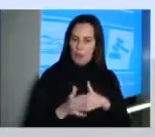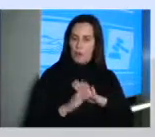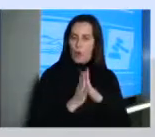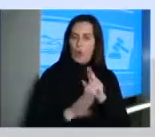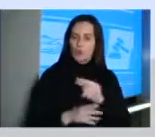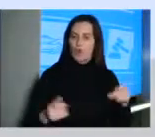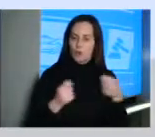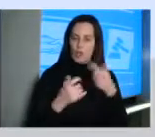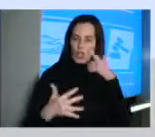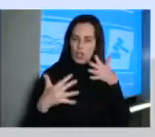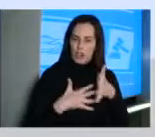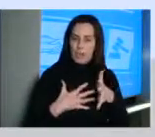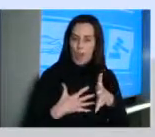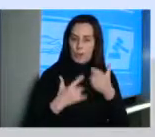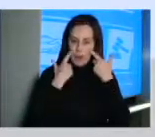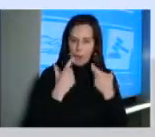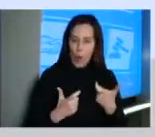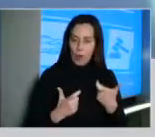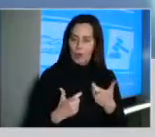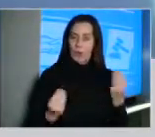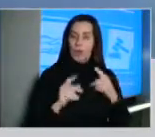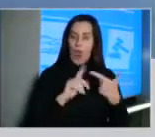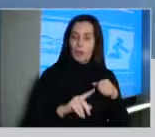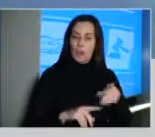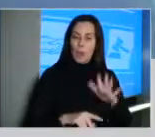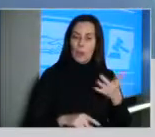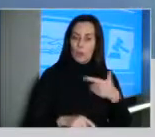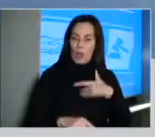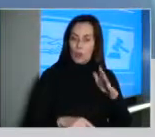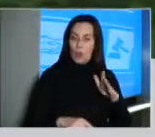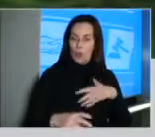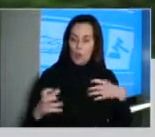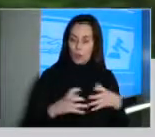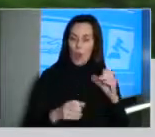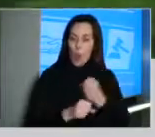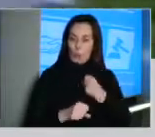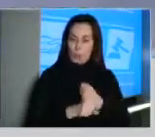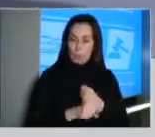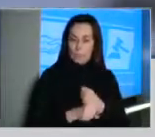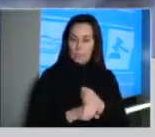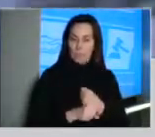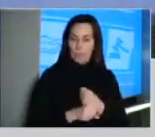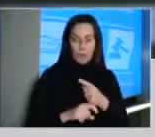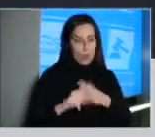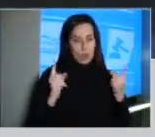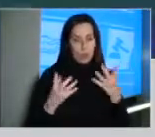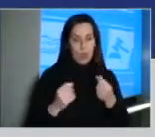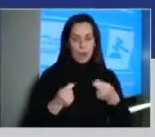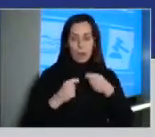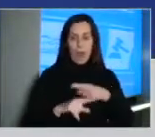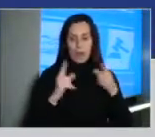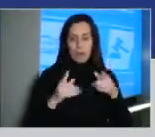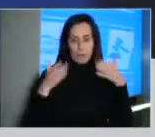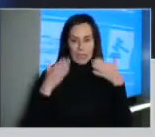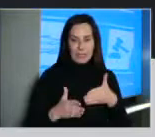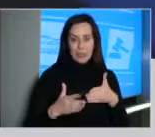הנושאים שקשורים לשקיפות באופן כללי, פיקוח. ופעם שנייה, וזה אולי מה שאנחנו בתנועה לאיכות השלטון עושים, בשונה מהמון ארגונים אחרים